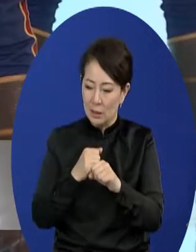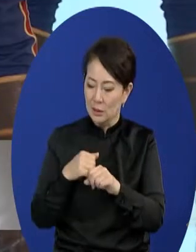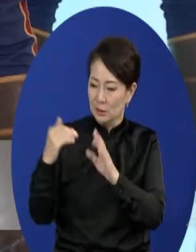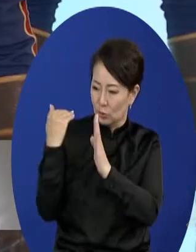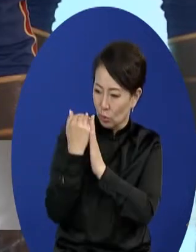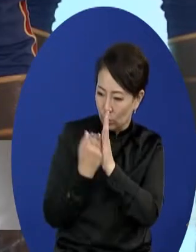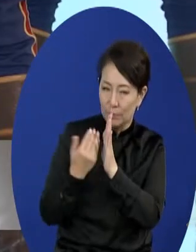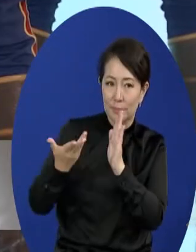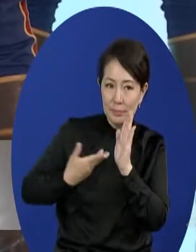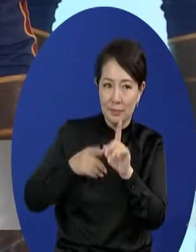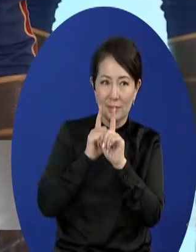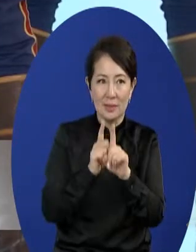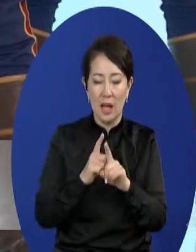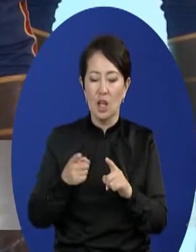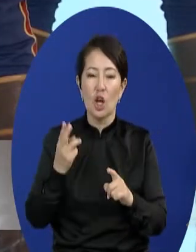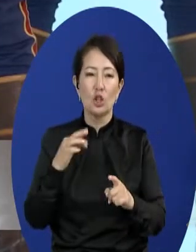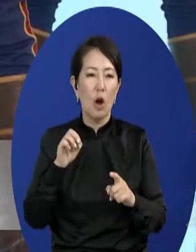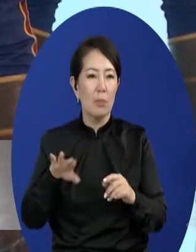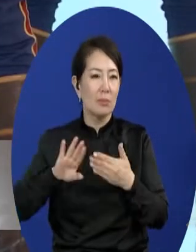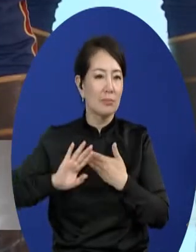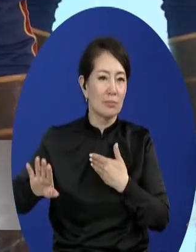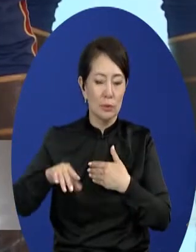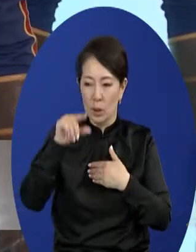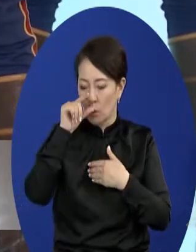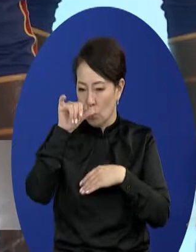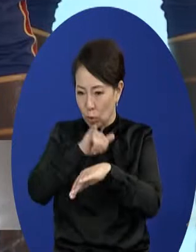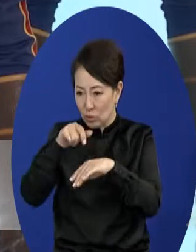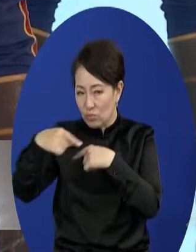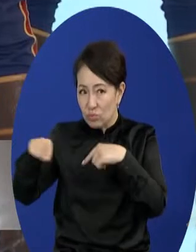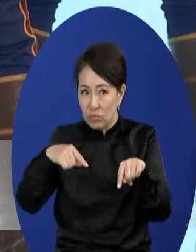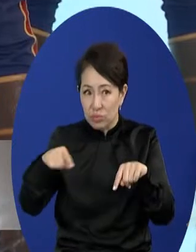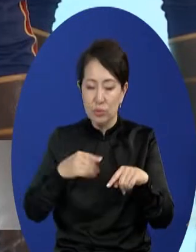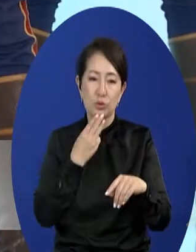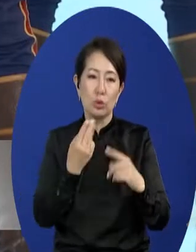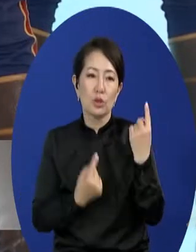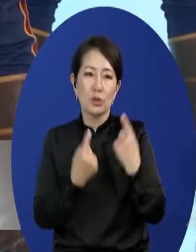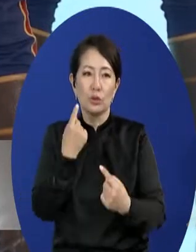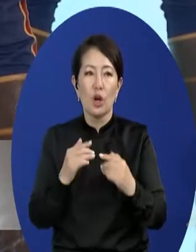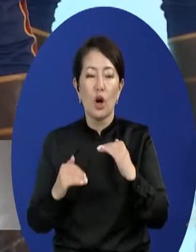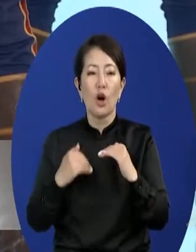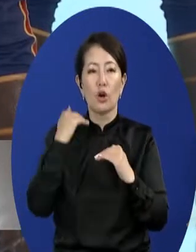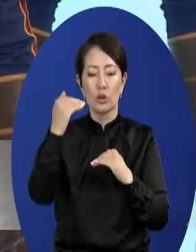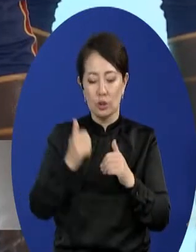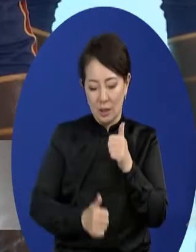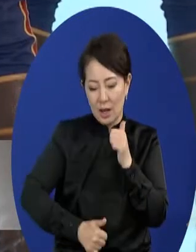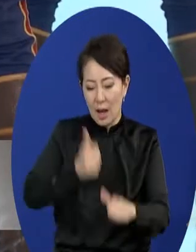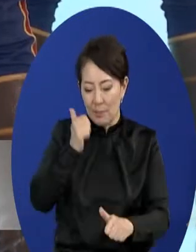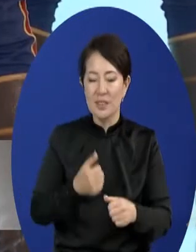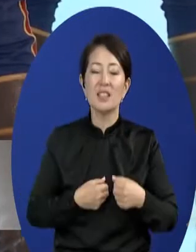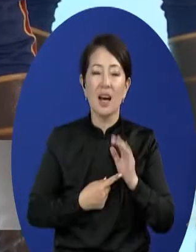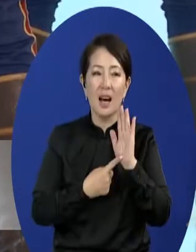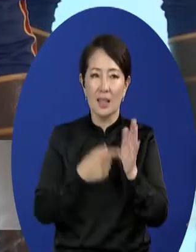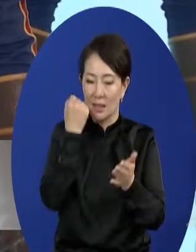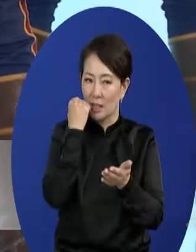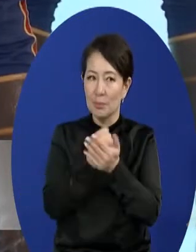сайтар сахиж допингоос ангид байж олон орнуудын тамирчдаа шударга өрсөлдөн өндөр амжилт гаргахаа төрийн их цагаан сүлдийнхээ өмнө